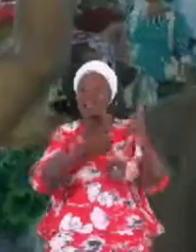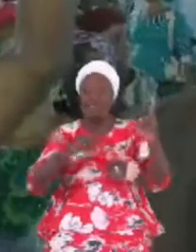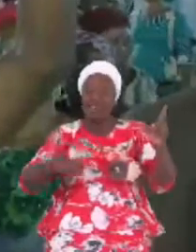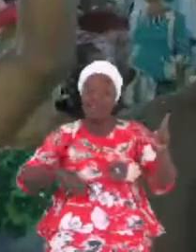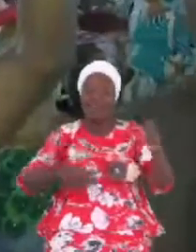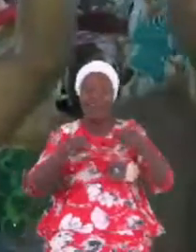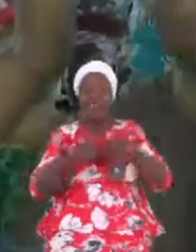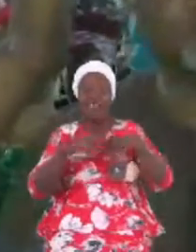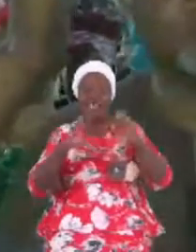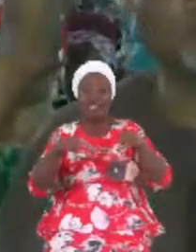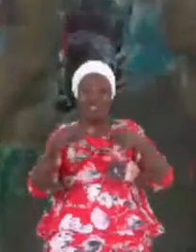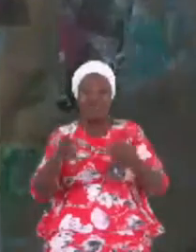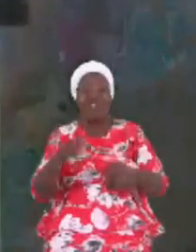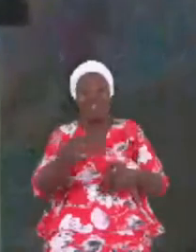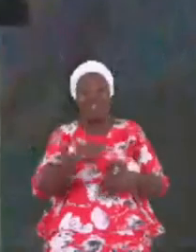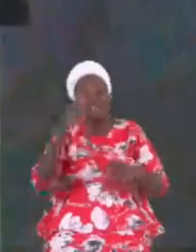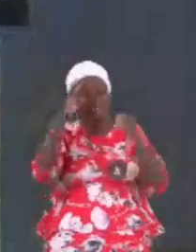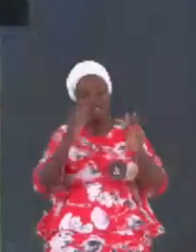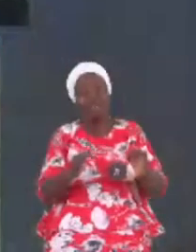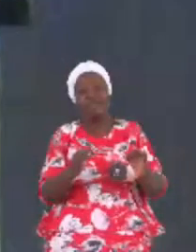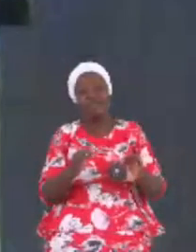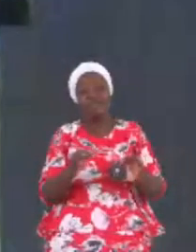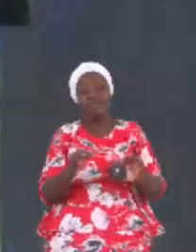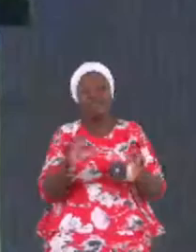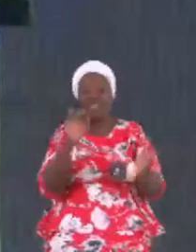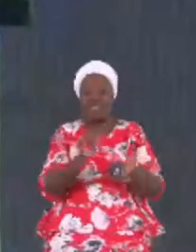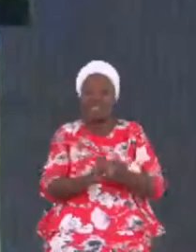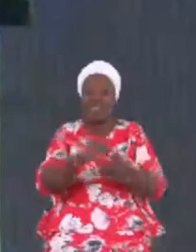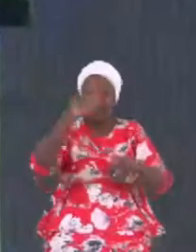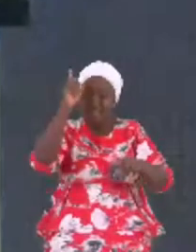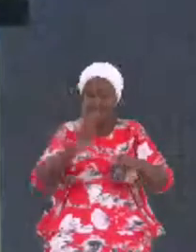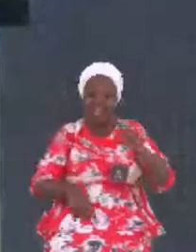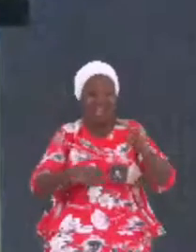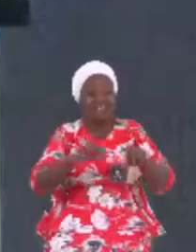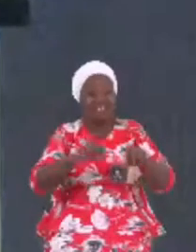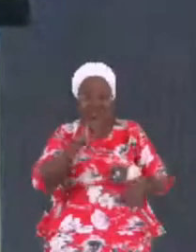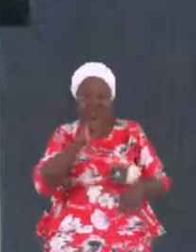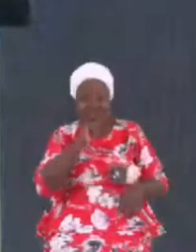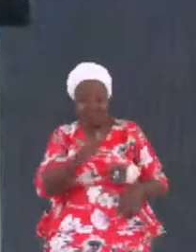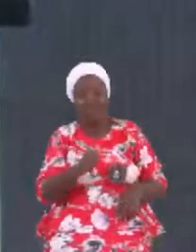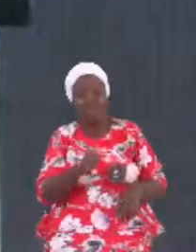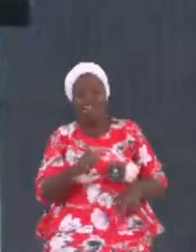Et Dieu a donné un décret qui ne peut être changé.